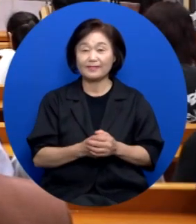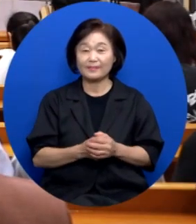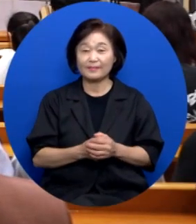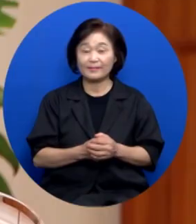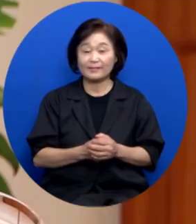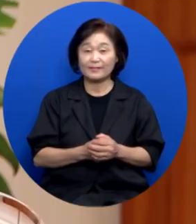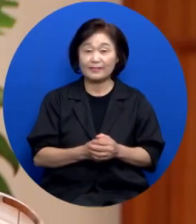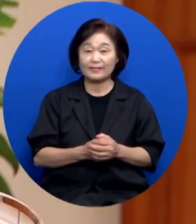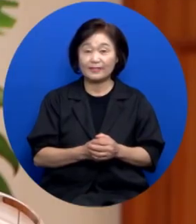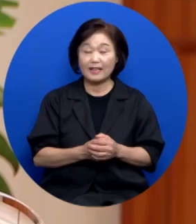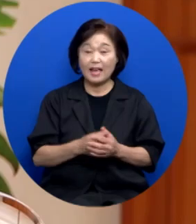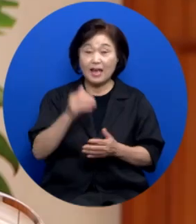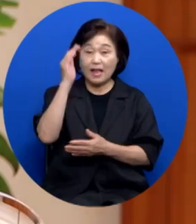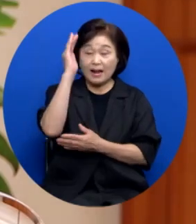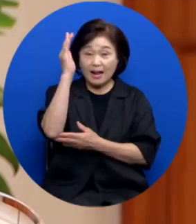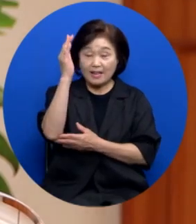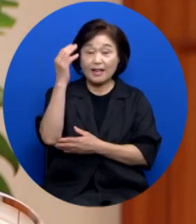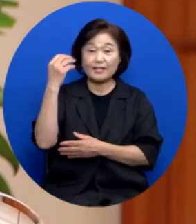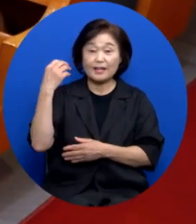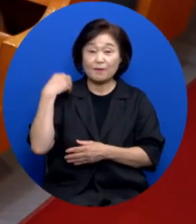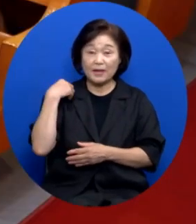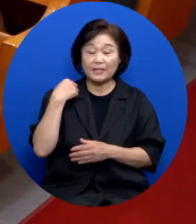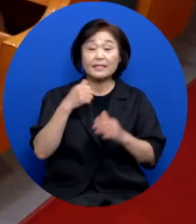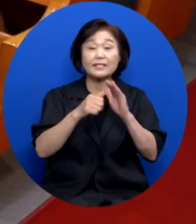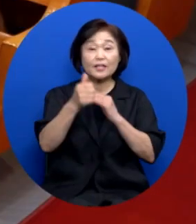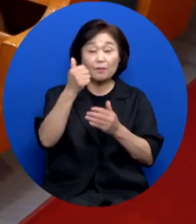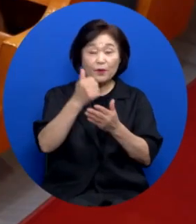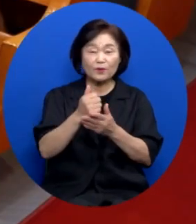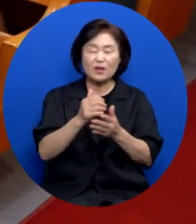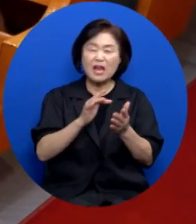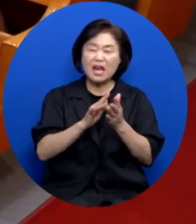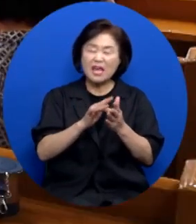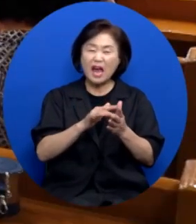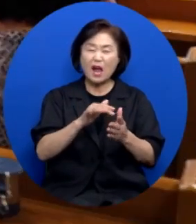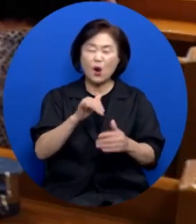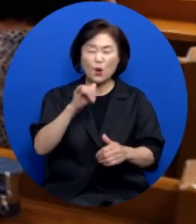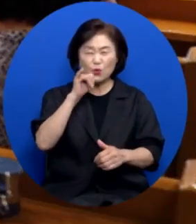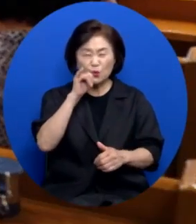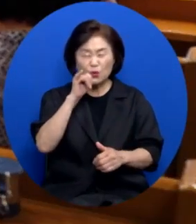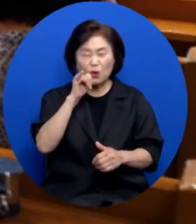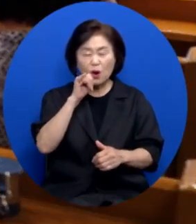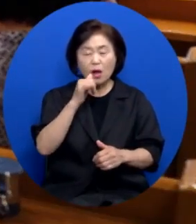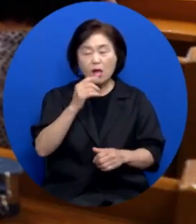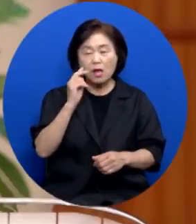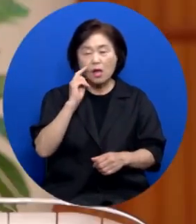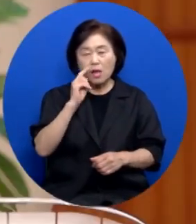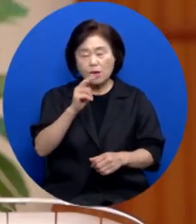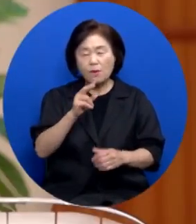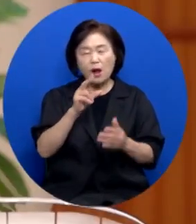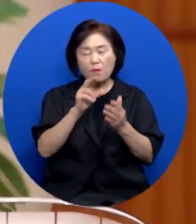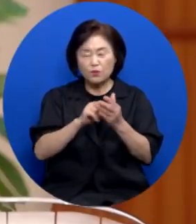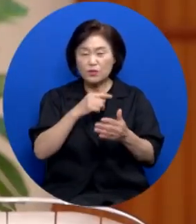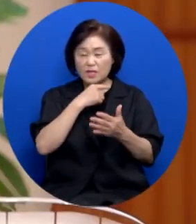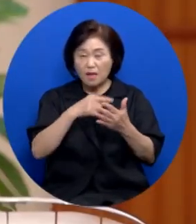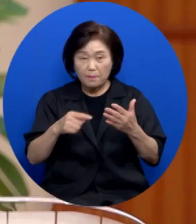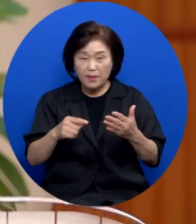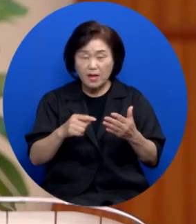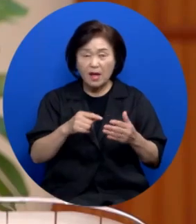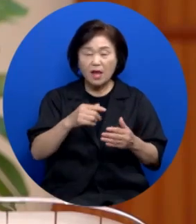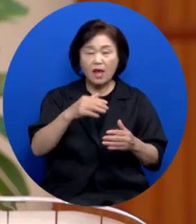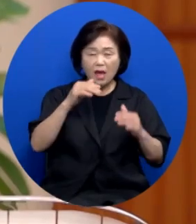개최했습니다 강연을 진행한 김지현 대표는 약물 중독으로 인한 심각한 후유증과 피해 사례 국내